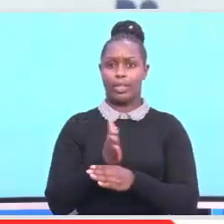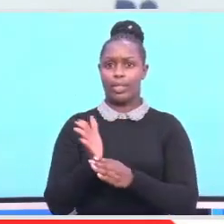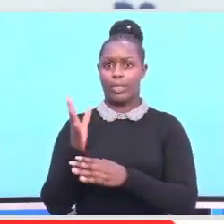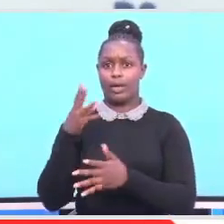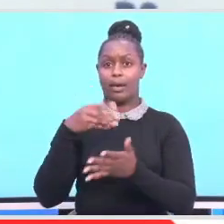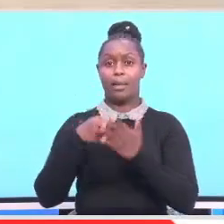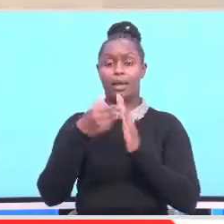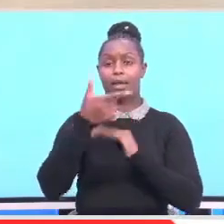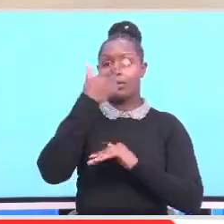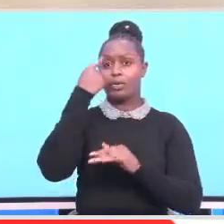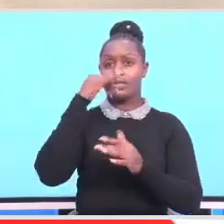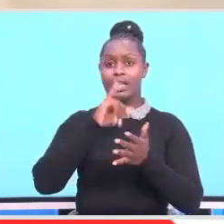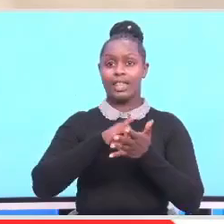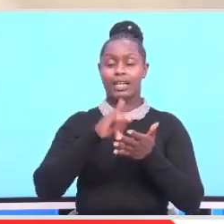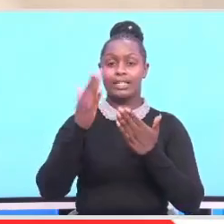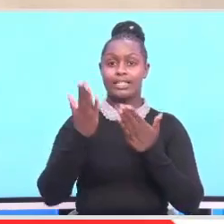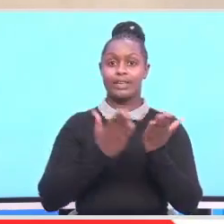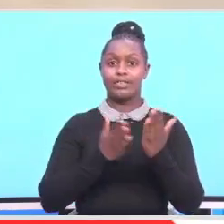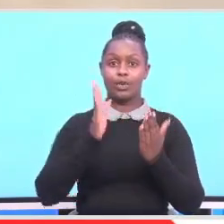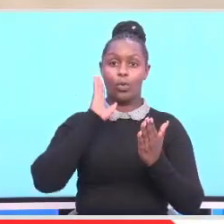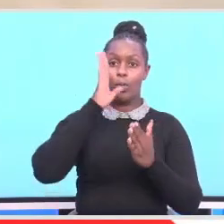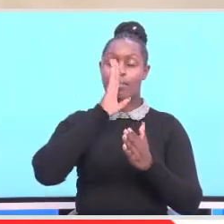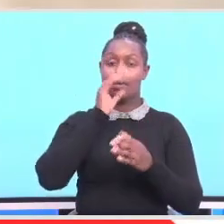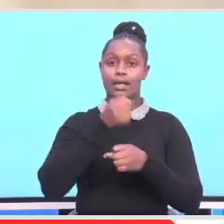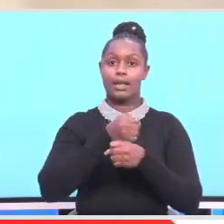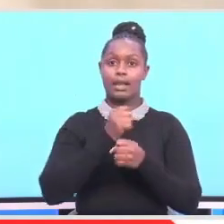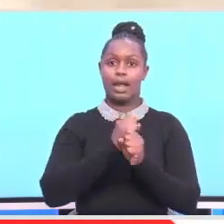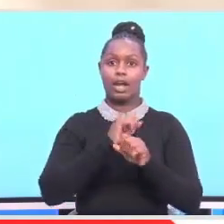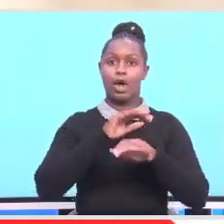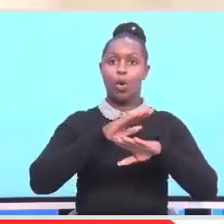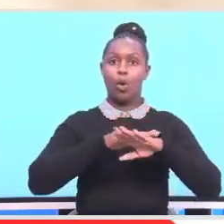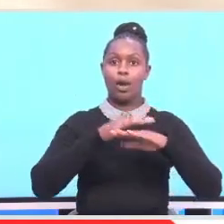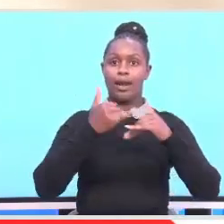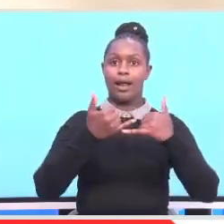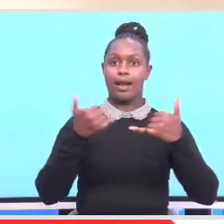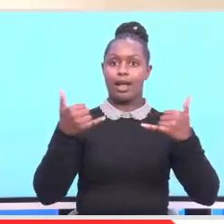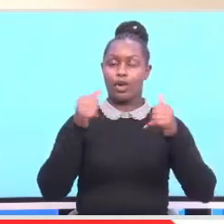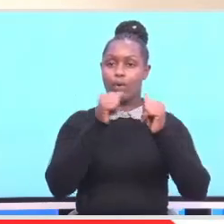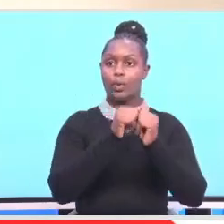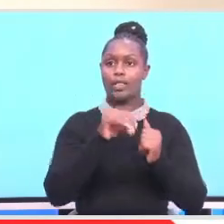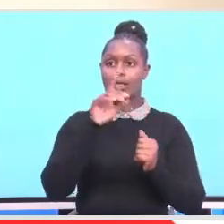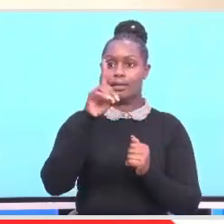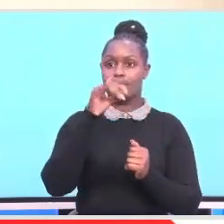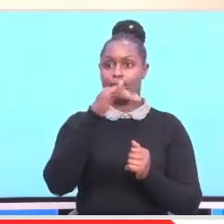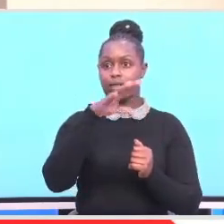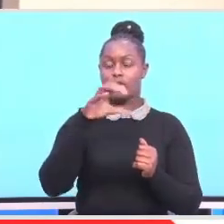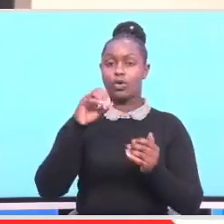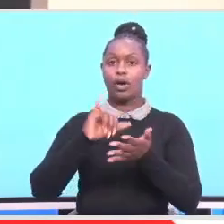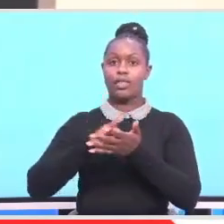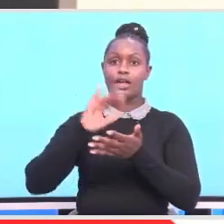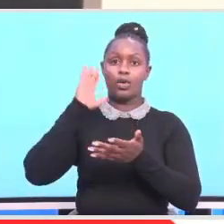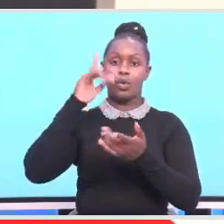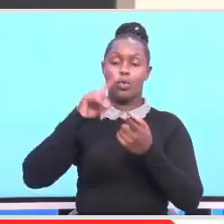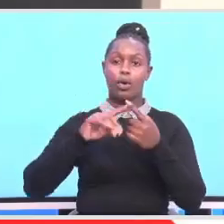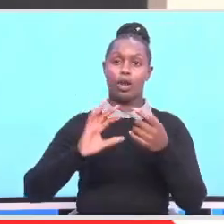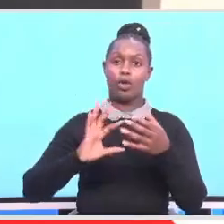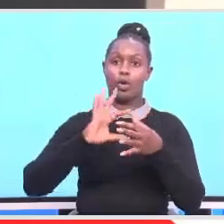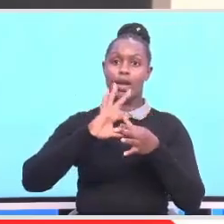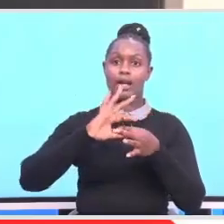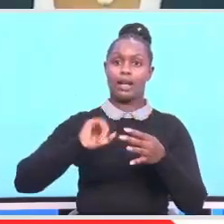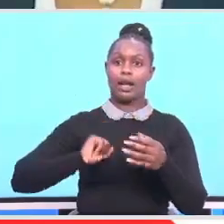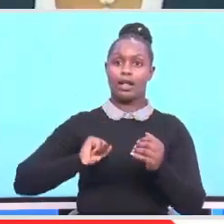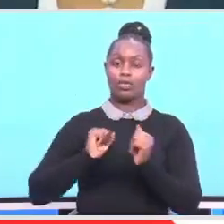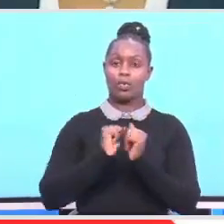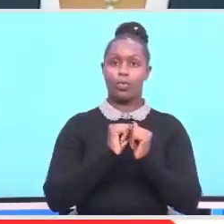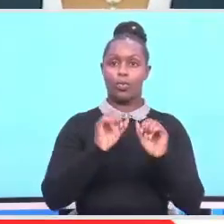hiyo itaendeshwa kutumia mtandao wa kidijitali wa Tiko ambao utakuwa unawaunganisha wasichana husika moja kwa moja na vituo